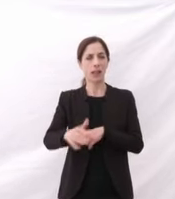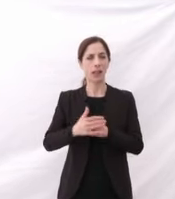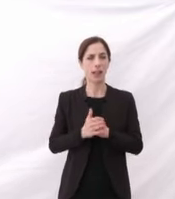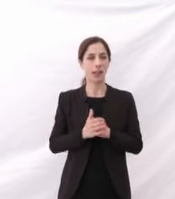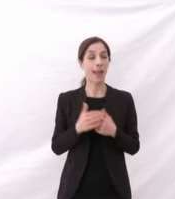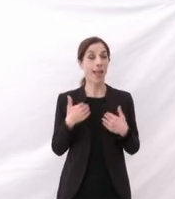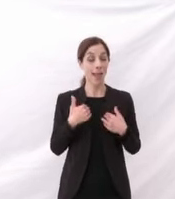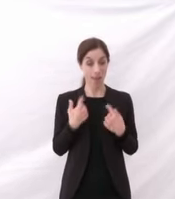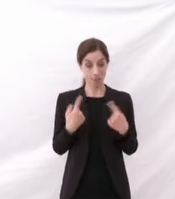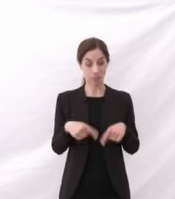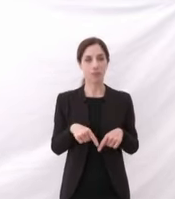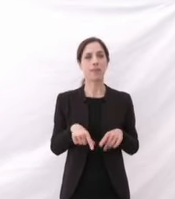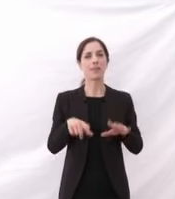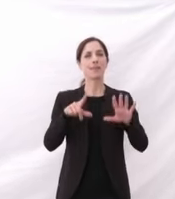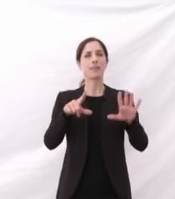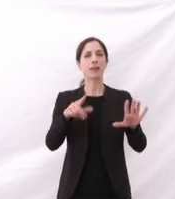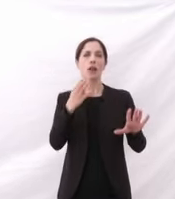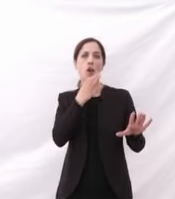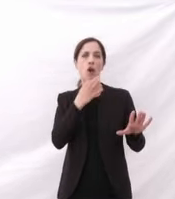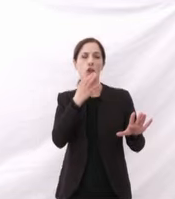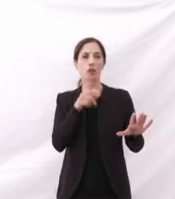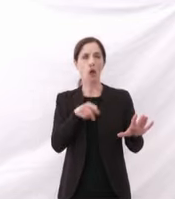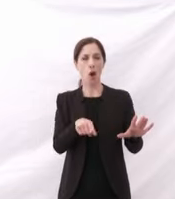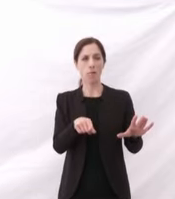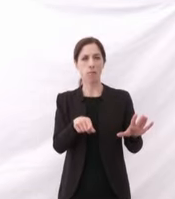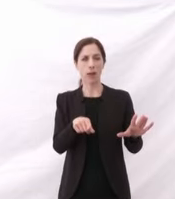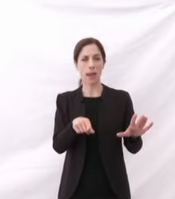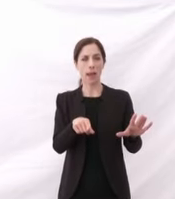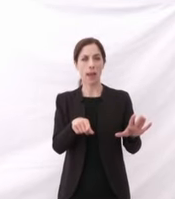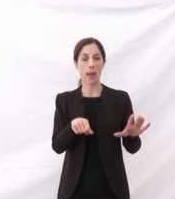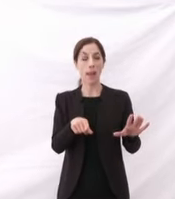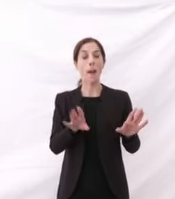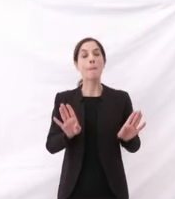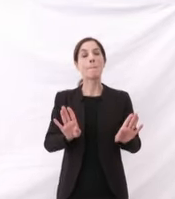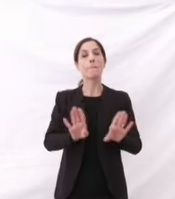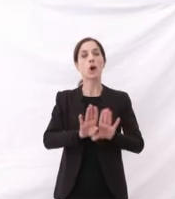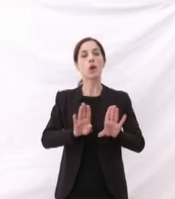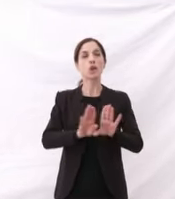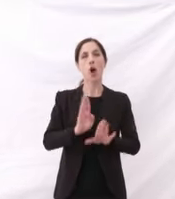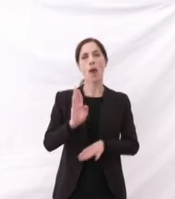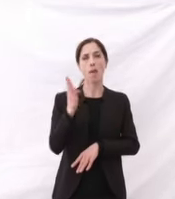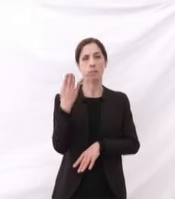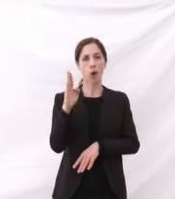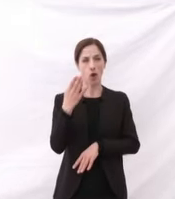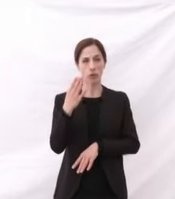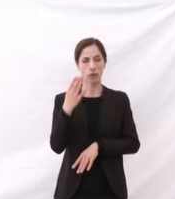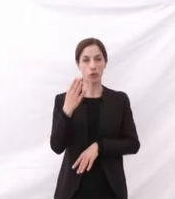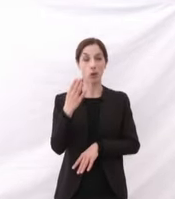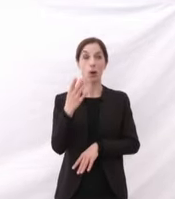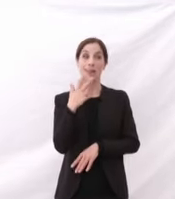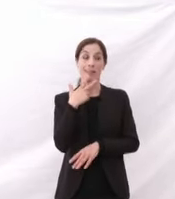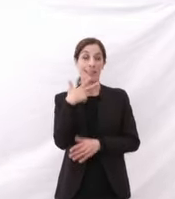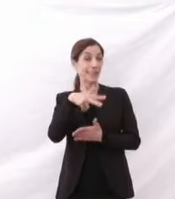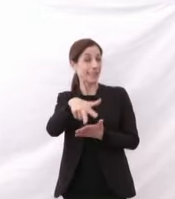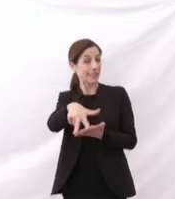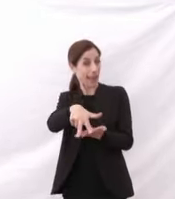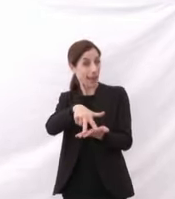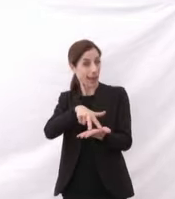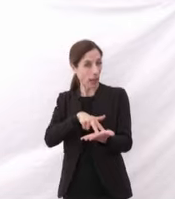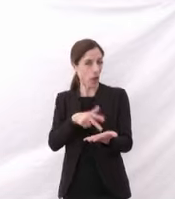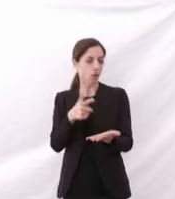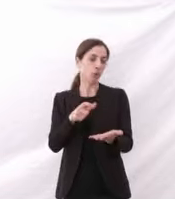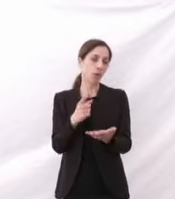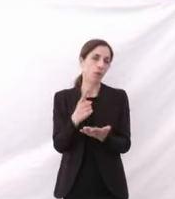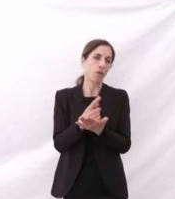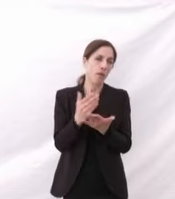allora il 7 ottobre, al palazzo, al portone di bronzo, il gran segreto per evitare che lì si